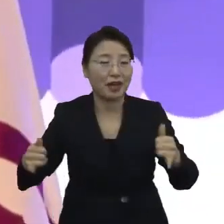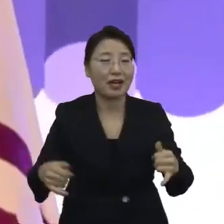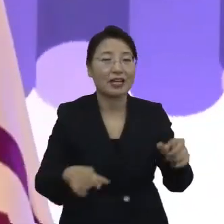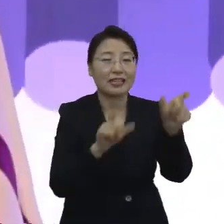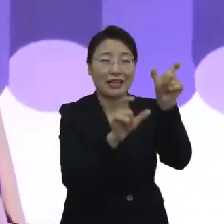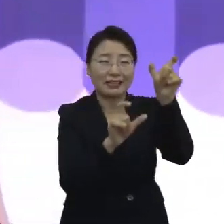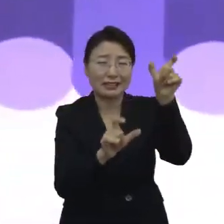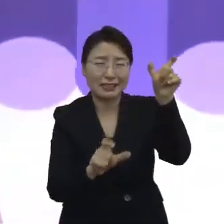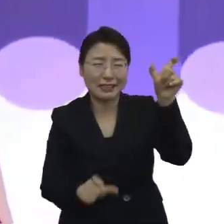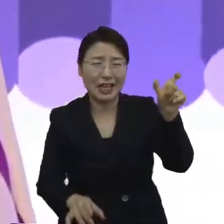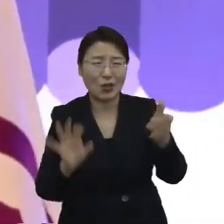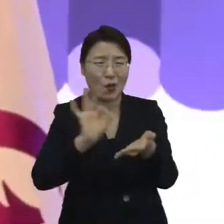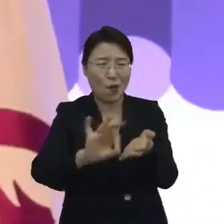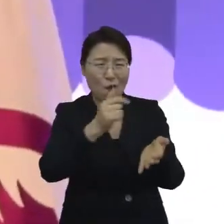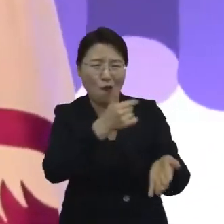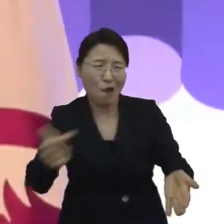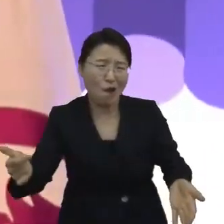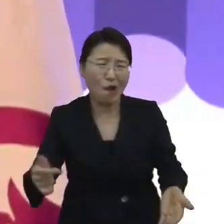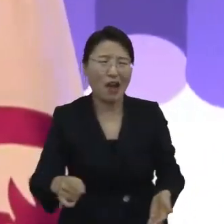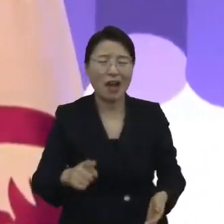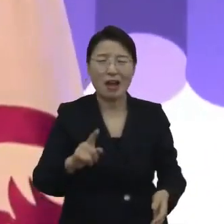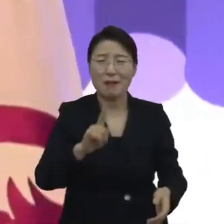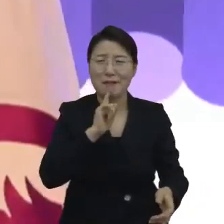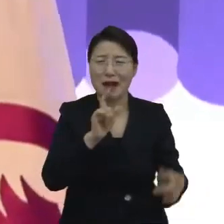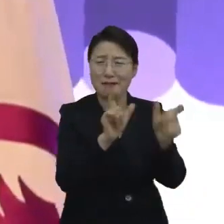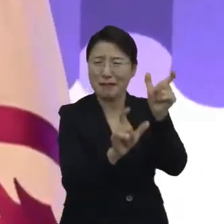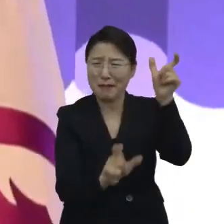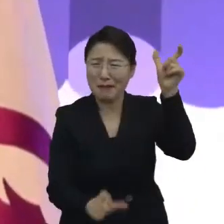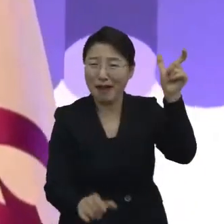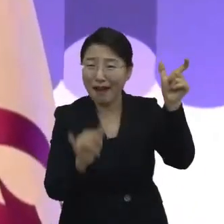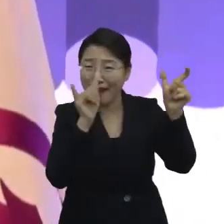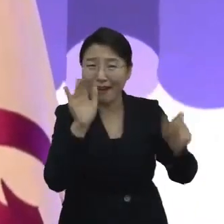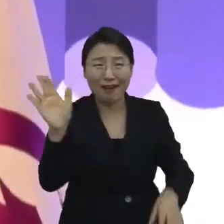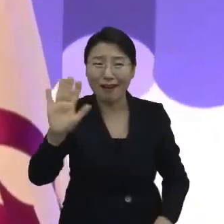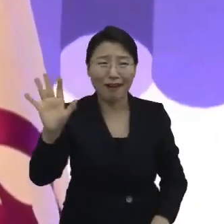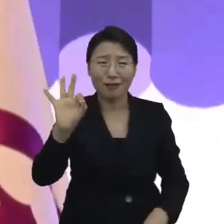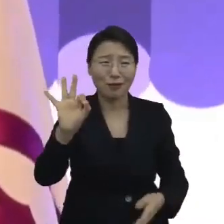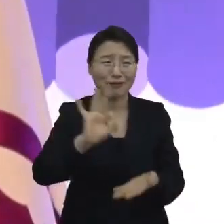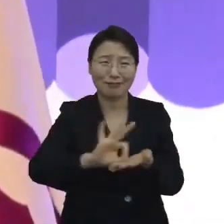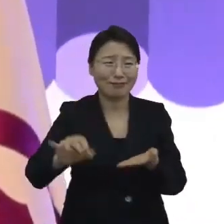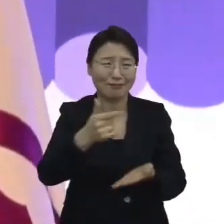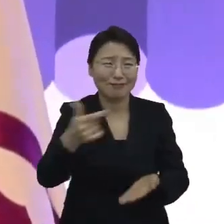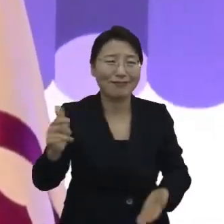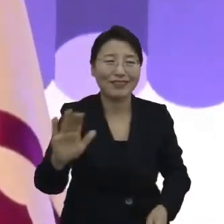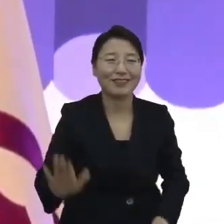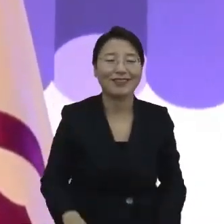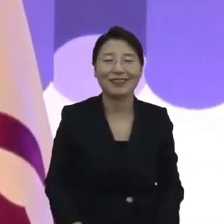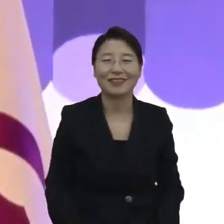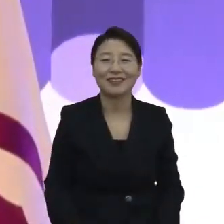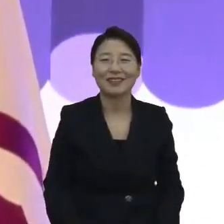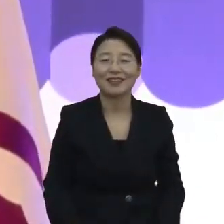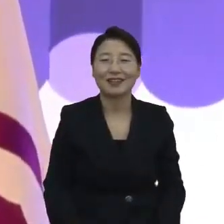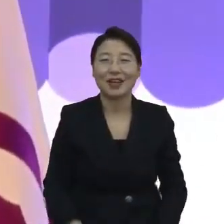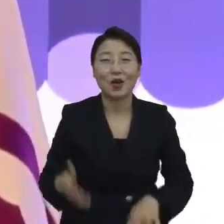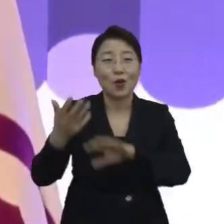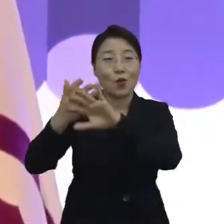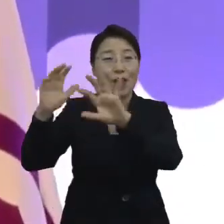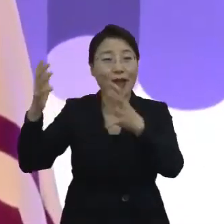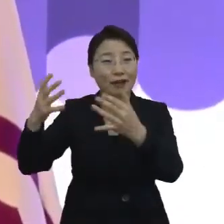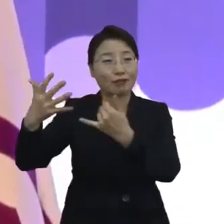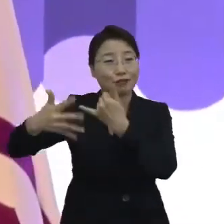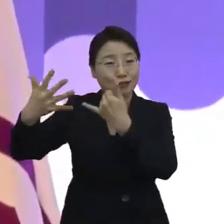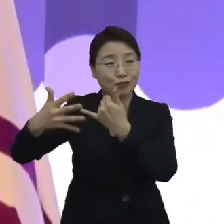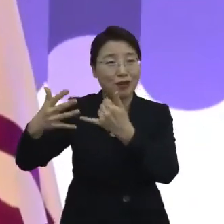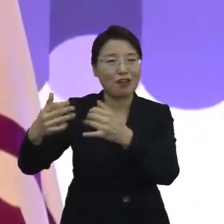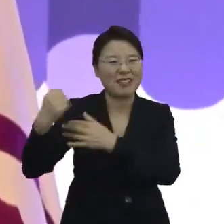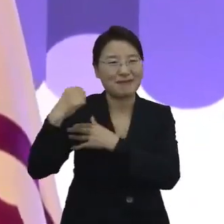아이고 돈 많이 썼겠네 뭐 이런 댓글을 봤는데 돈 많이 안 썼습니다. 한 외국에서 들어온 유튜브 파워